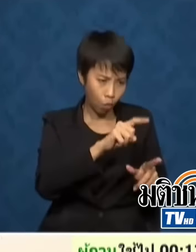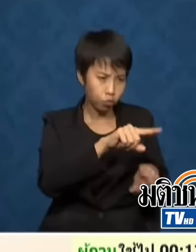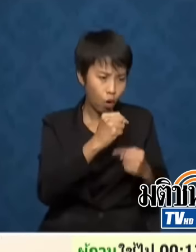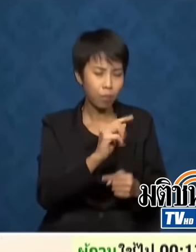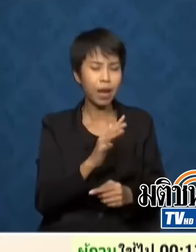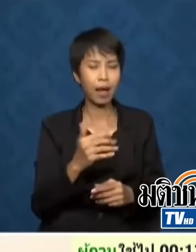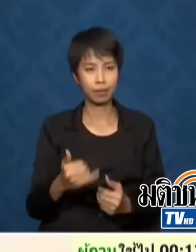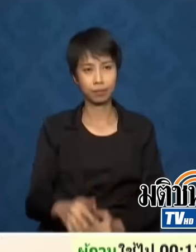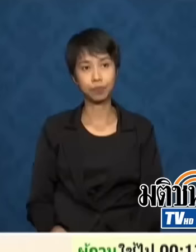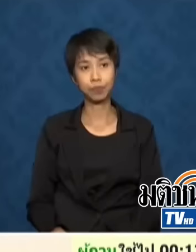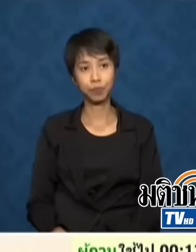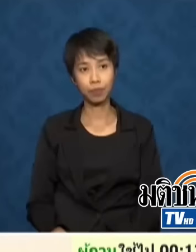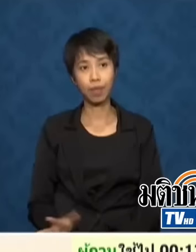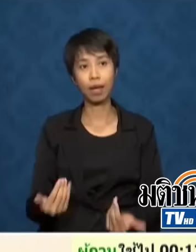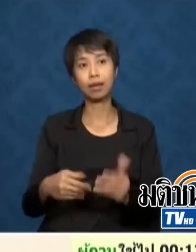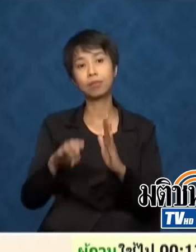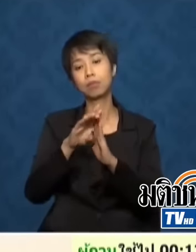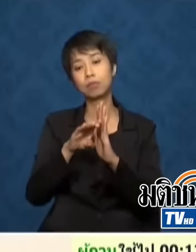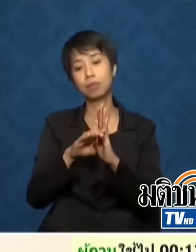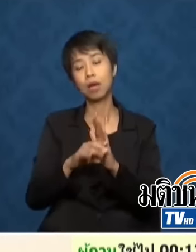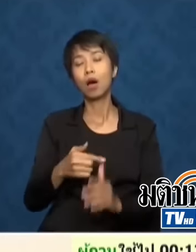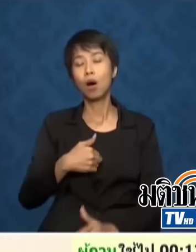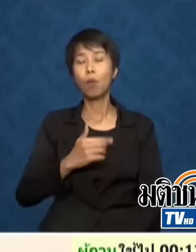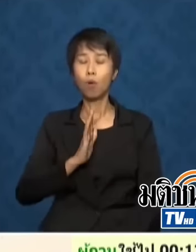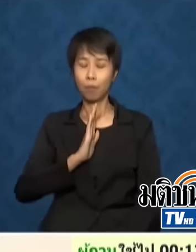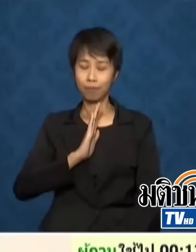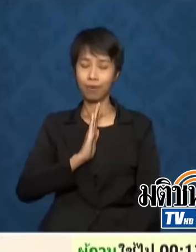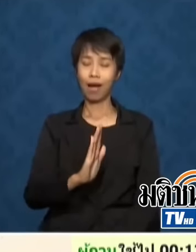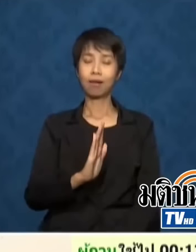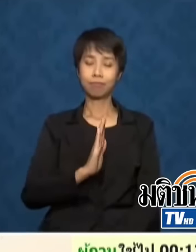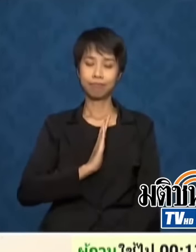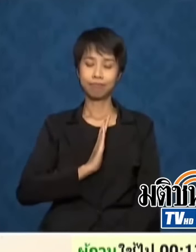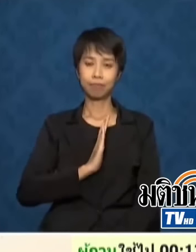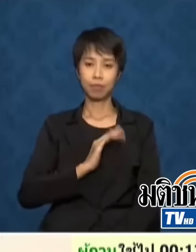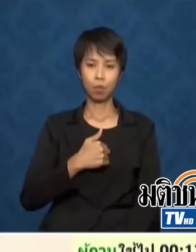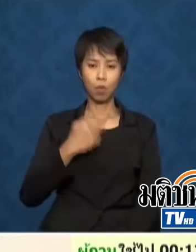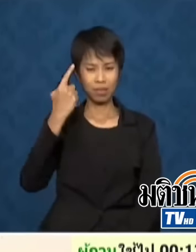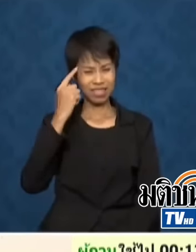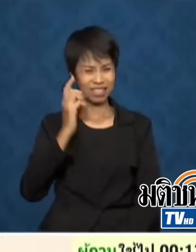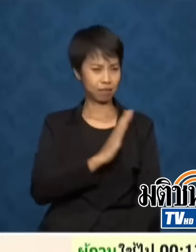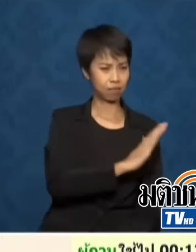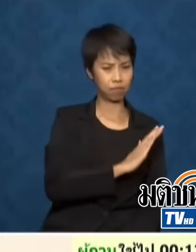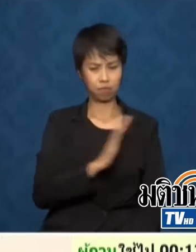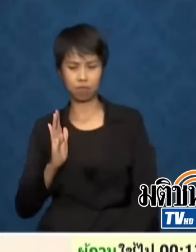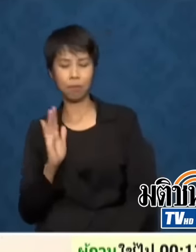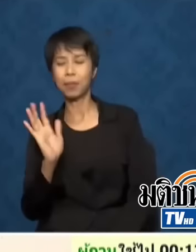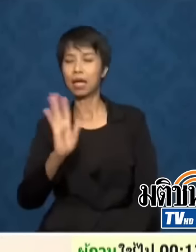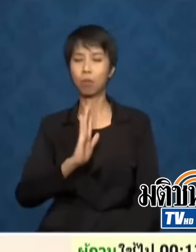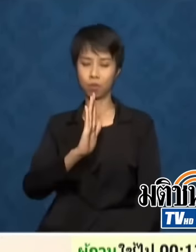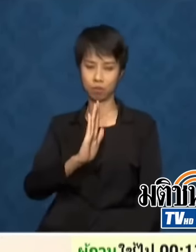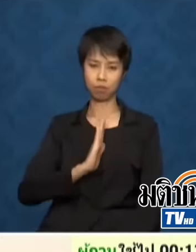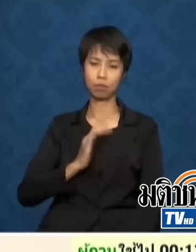อีกอันนี้ผมว่าไปต่างผมวางตัวเป็นกลางไม่ต้องห่วงครับว่าผมเข้าข้างนู้นคนนี้ไม่มีประโยชน์เลยนะอายุก็มากแล้ว